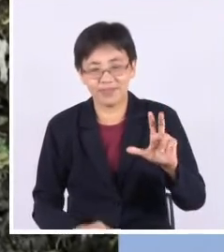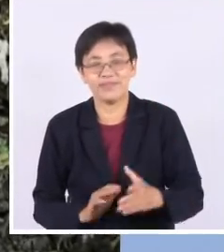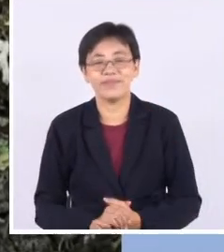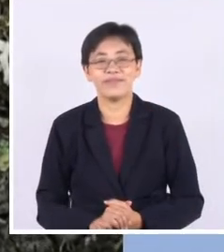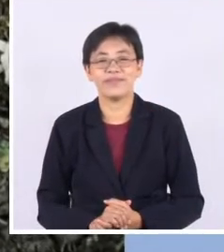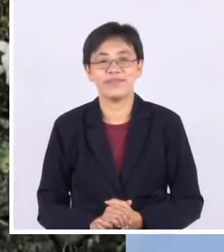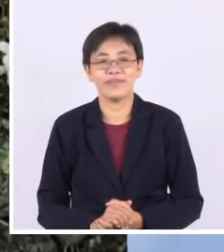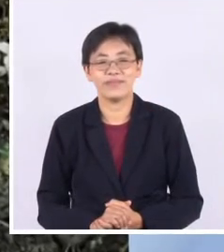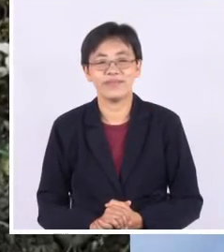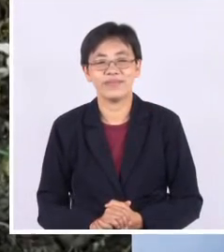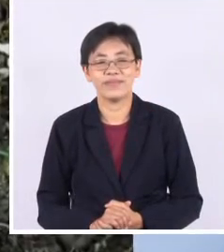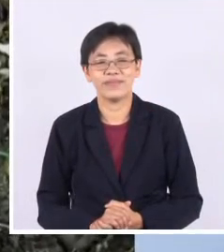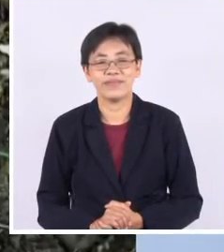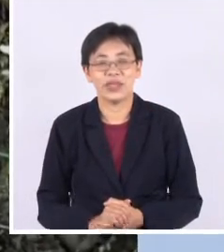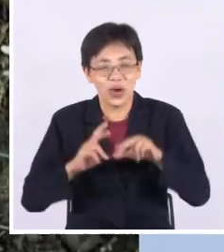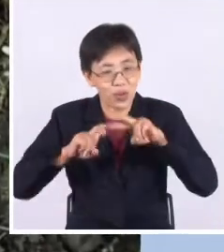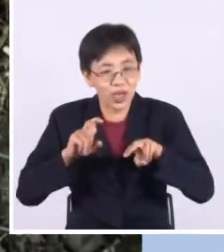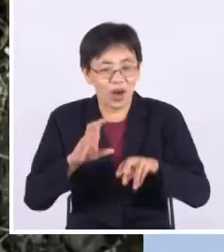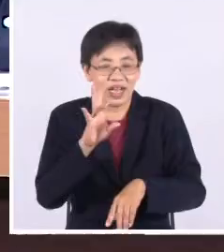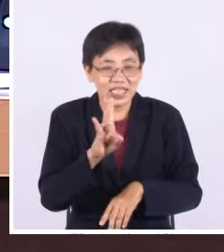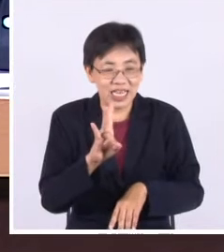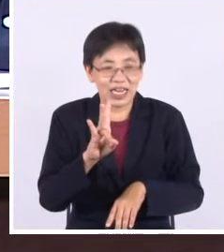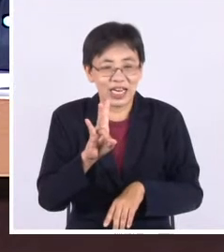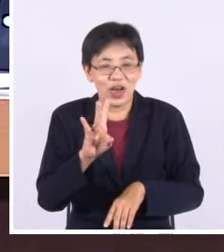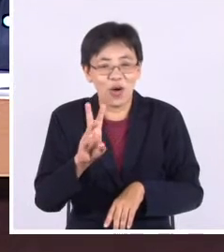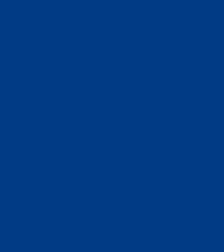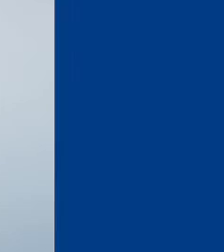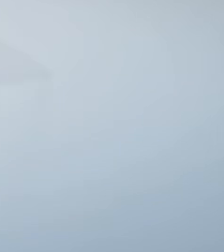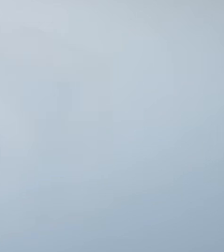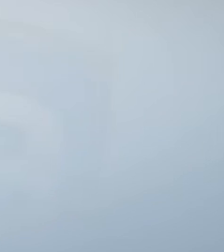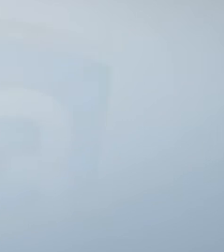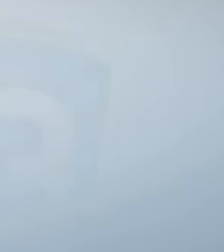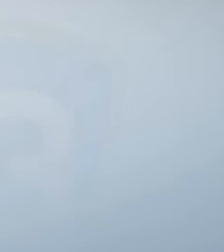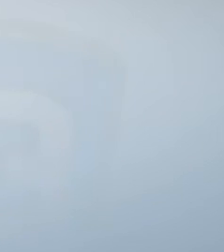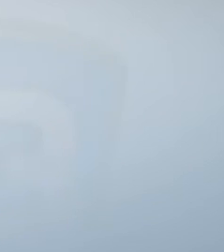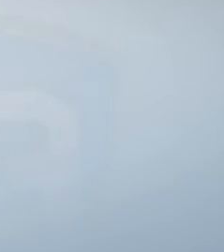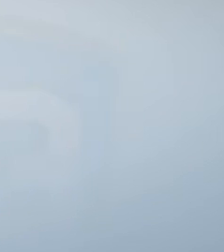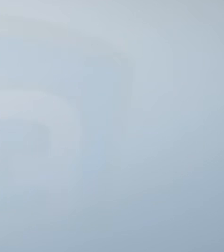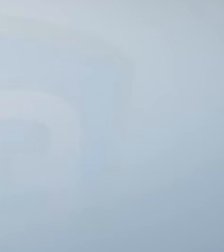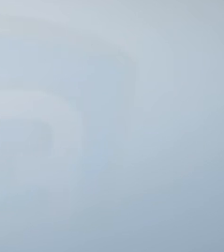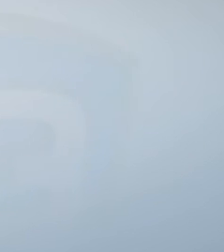อันนี้จูลี่ก็วิเคราะห์ให้เรียบร้อยนะฮะ เสิร์ฟพร้อมทาน ใช่ๆครับใช่ครับ